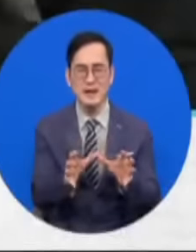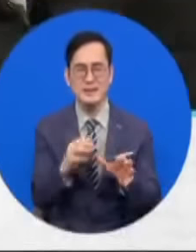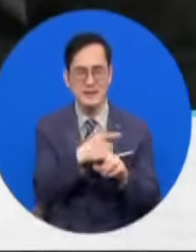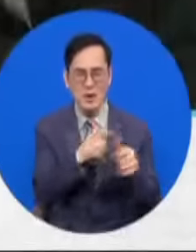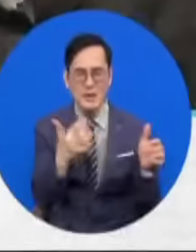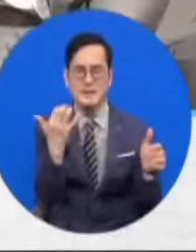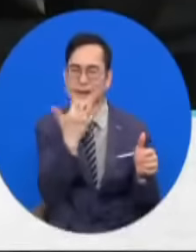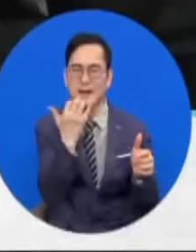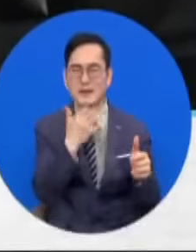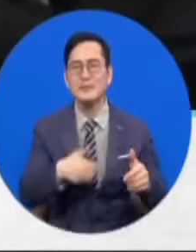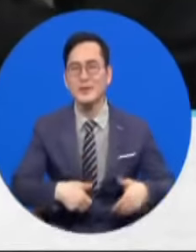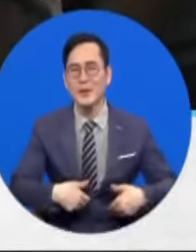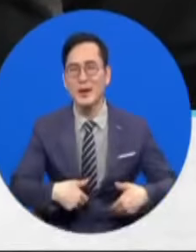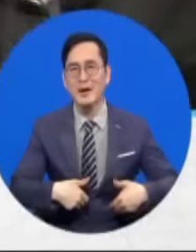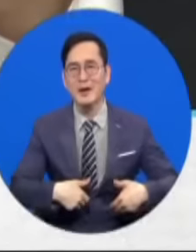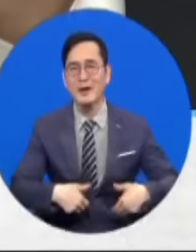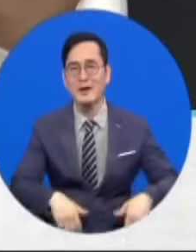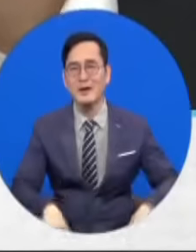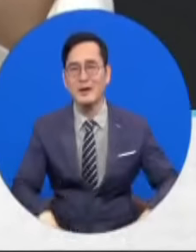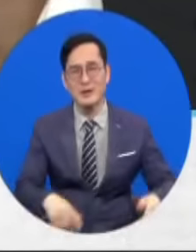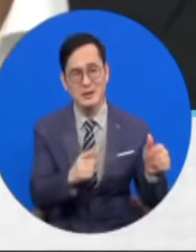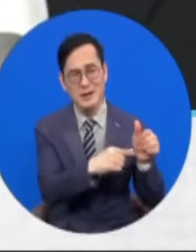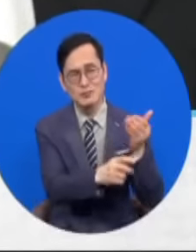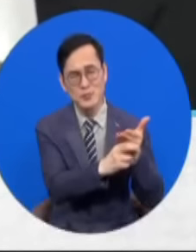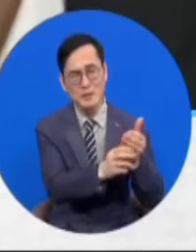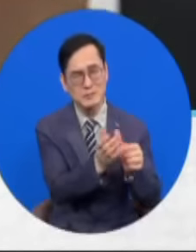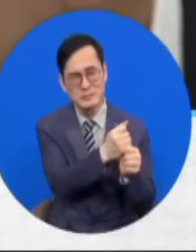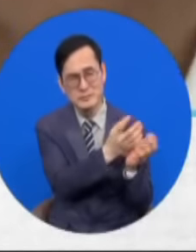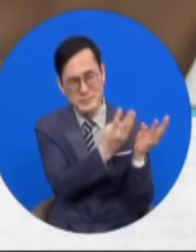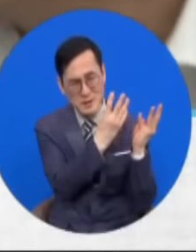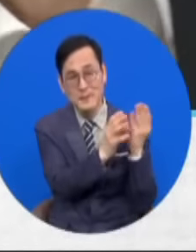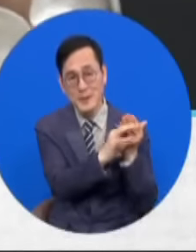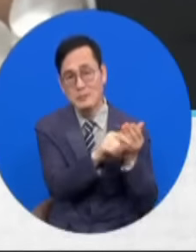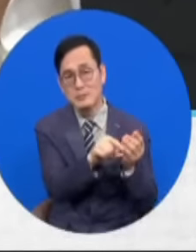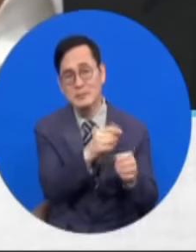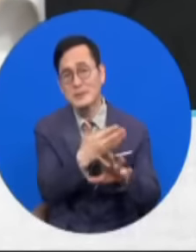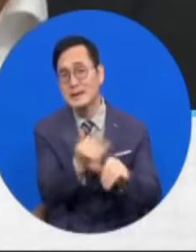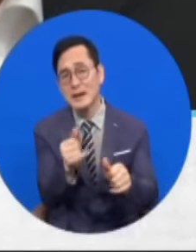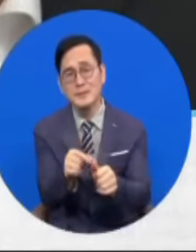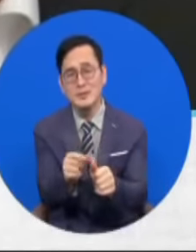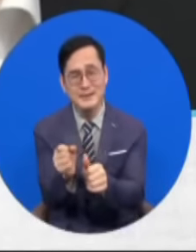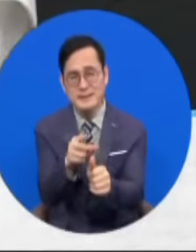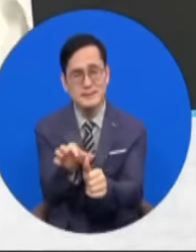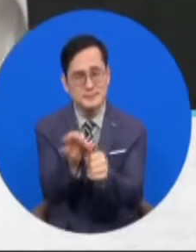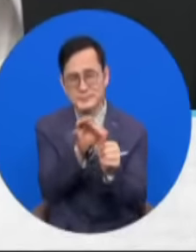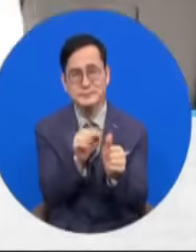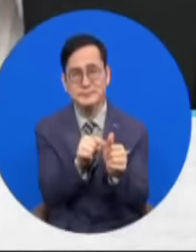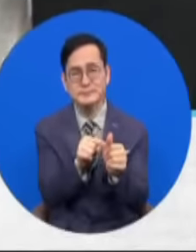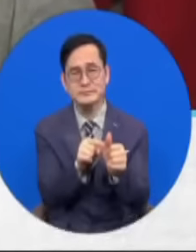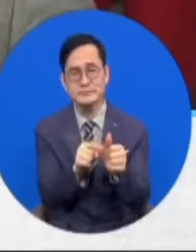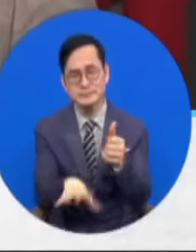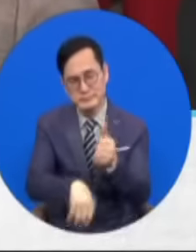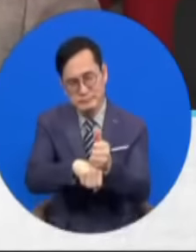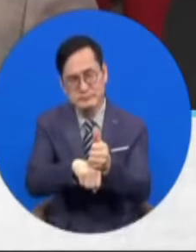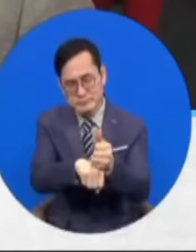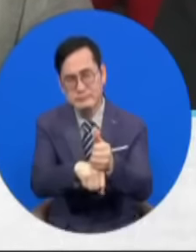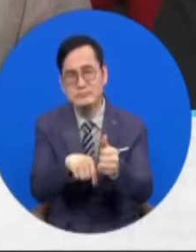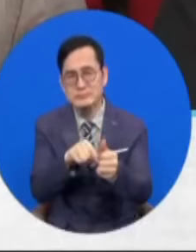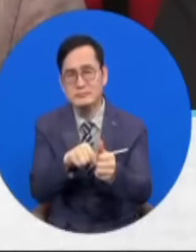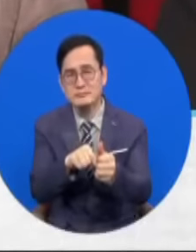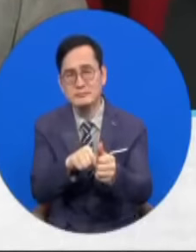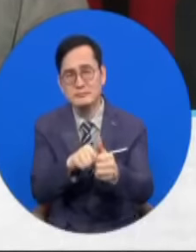리더자가 사법 리스크를 할지 다른 걸로 잘못됐을 때 때는 또 다른 리더가 나올 수 있는 그런 어떤 토양이 되는데